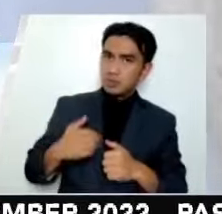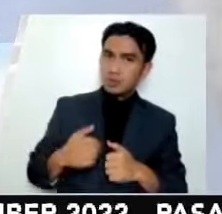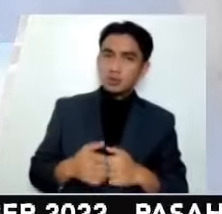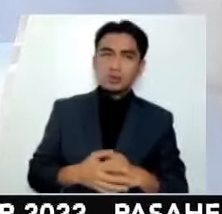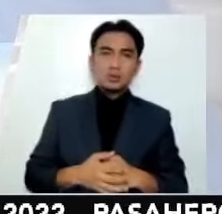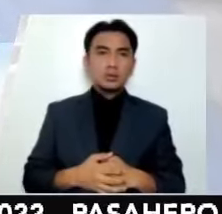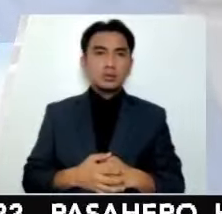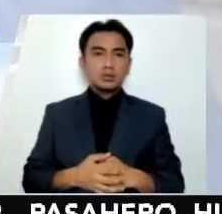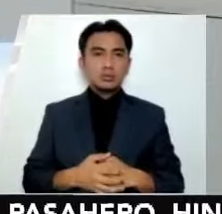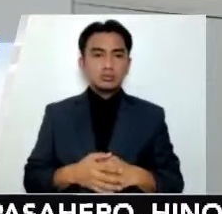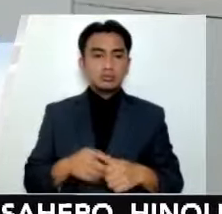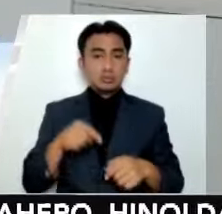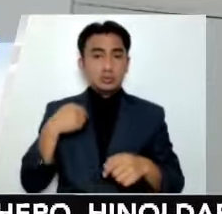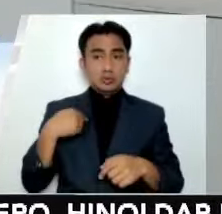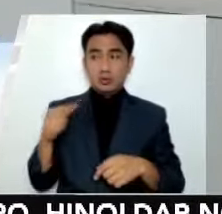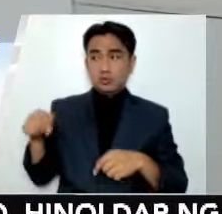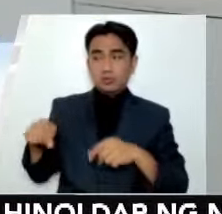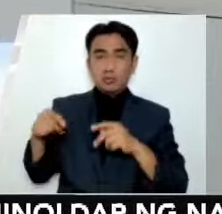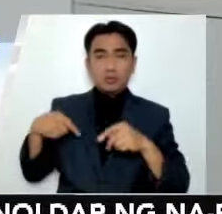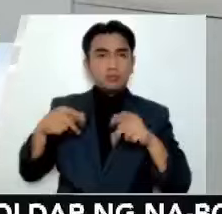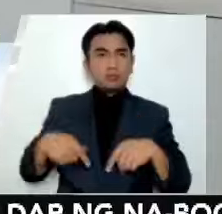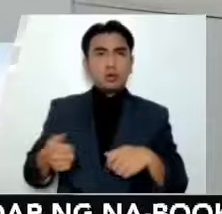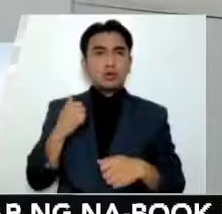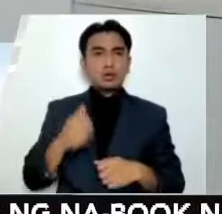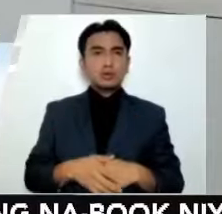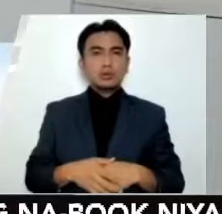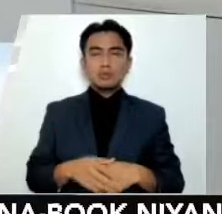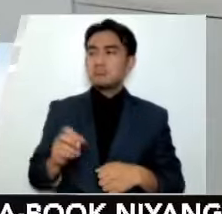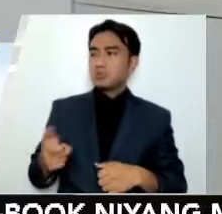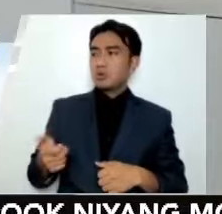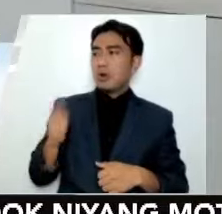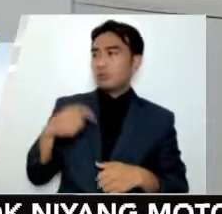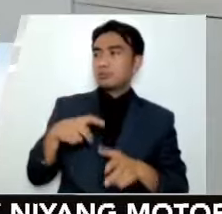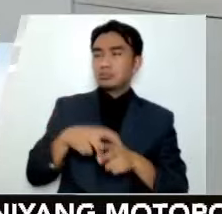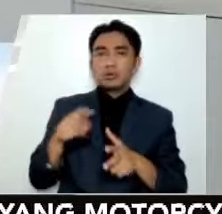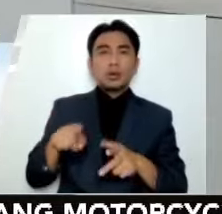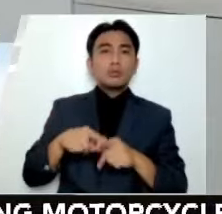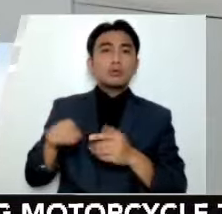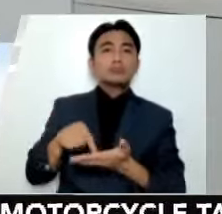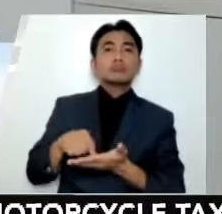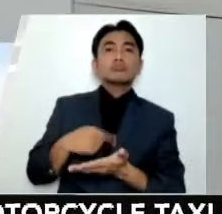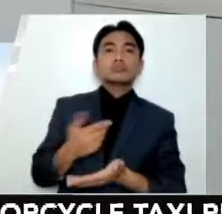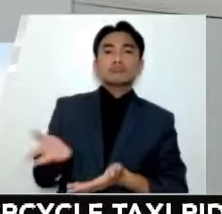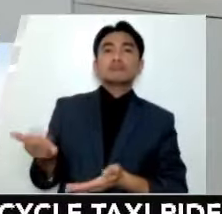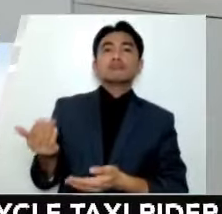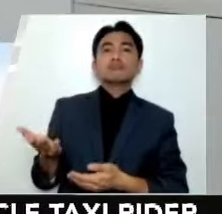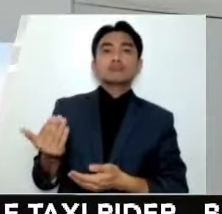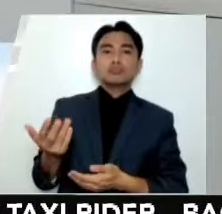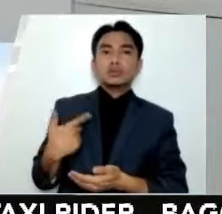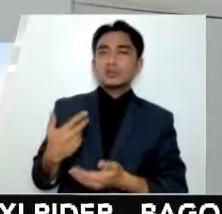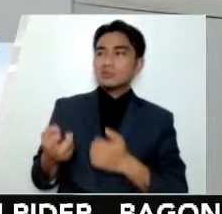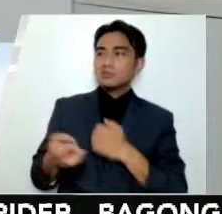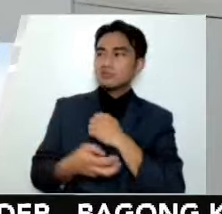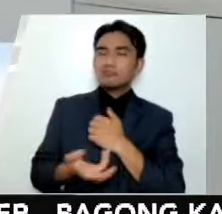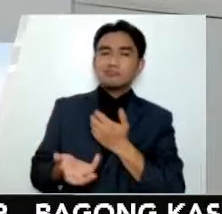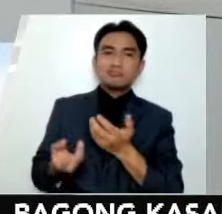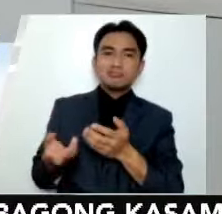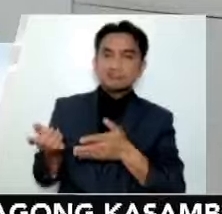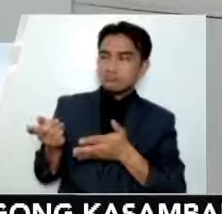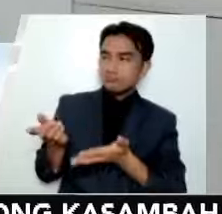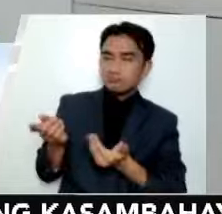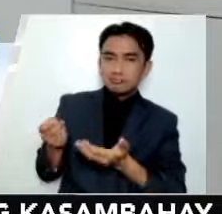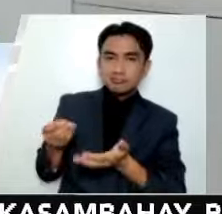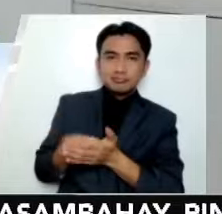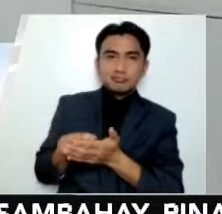ang biktima, sabi niya, sige ma'am, ibababa kita, pero ibibigay mo sa akin yung gamit ko. Tapos po, binaba niya po ako